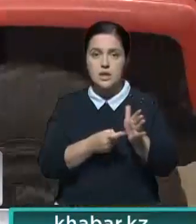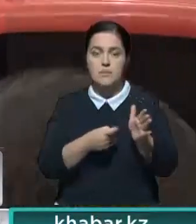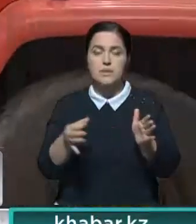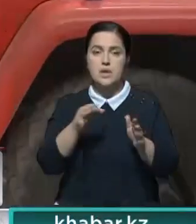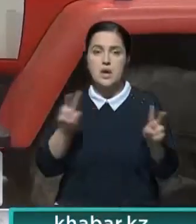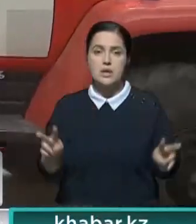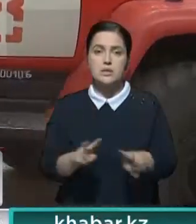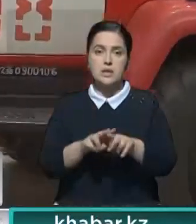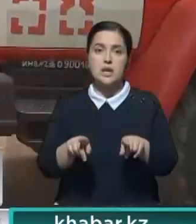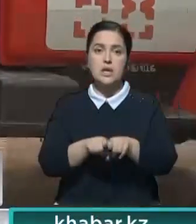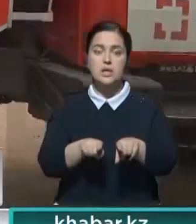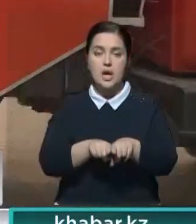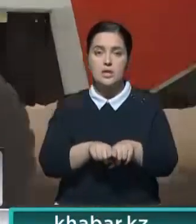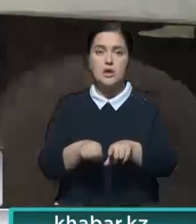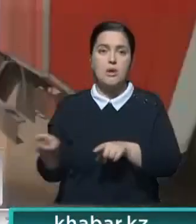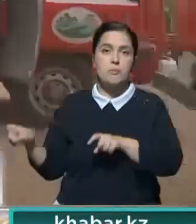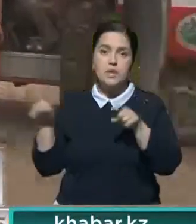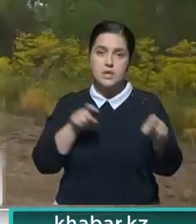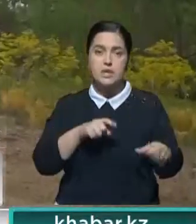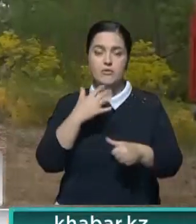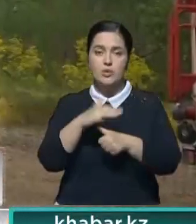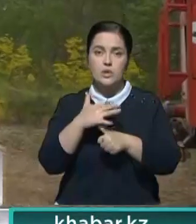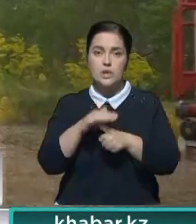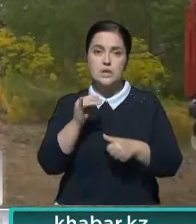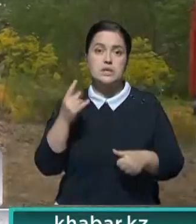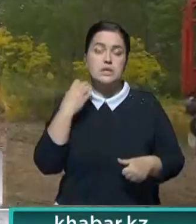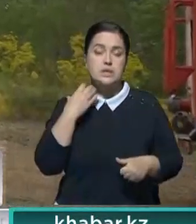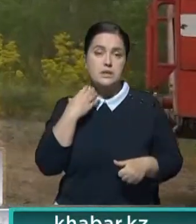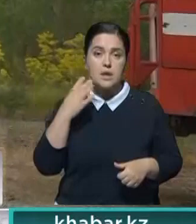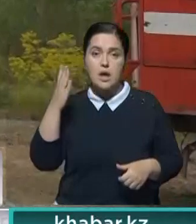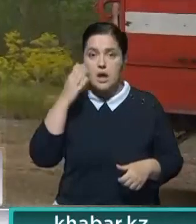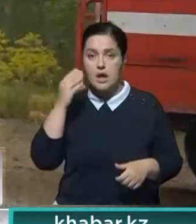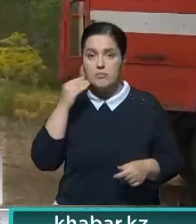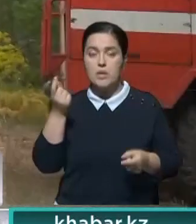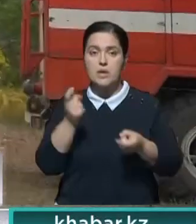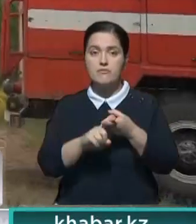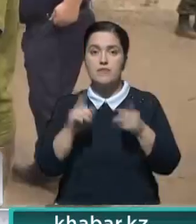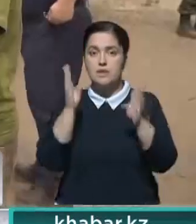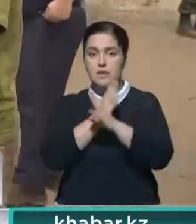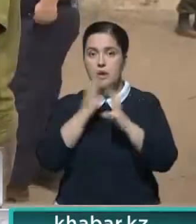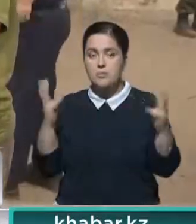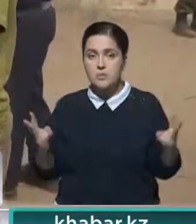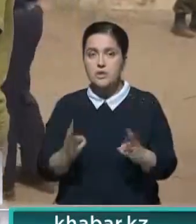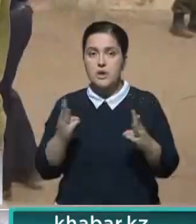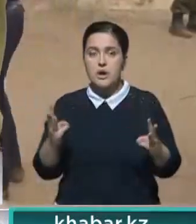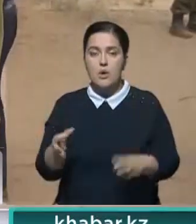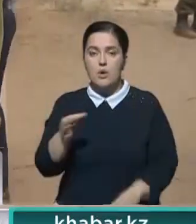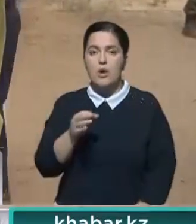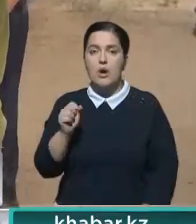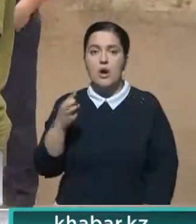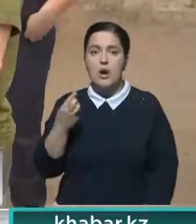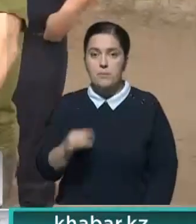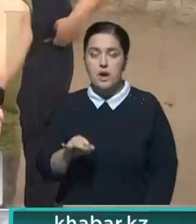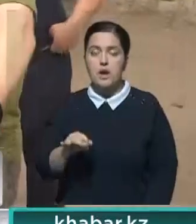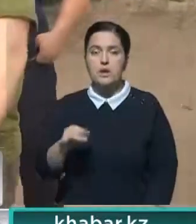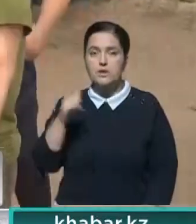Карагандинской областей и Астаны также перебрасывается вертолетная техника из Кызылорды и Алматы Ну и связи с природным пожаром